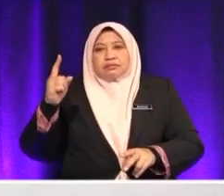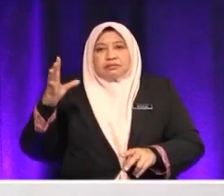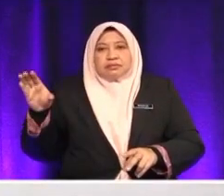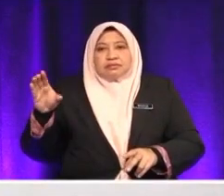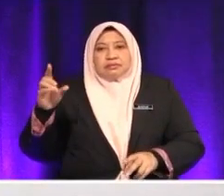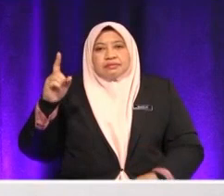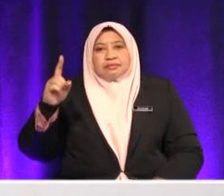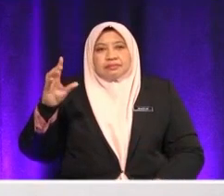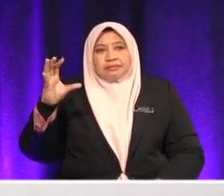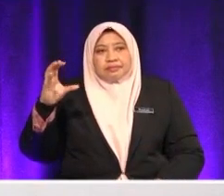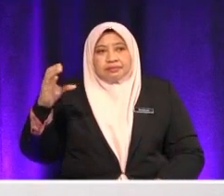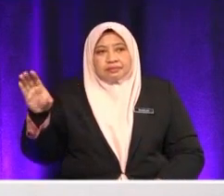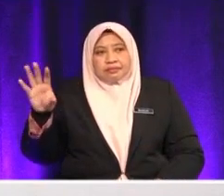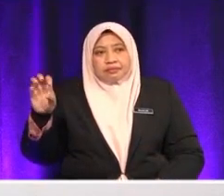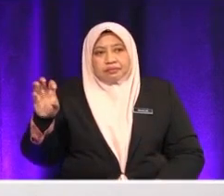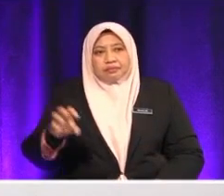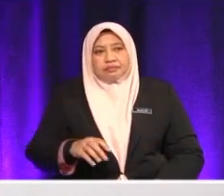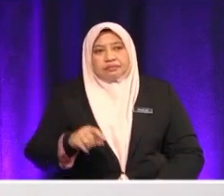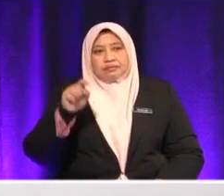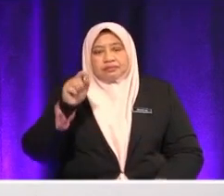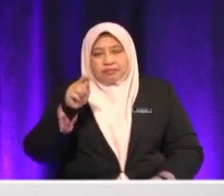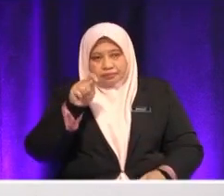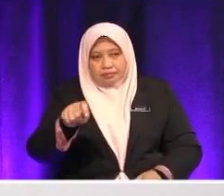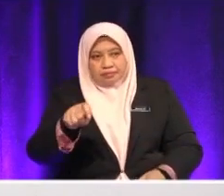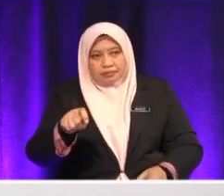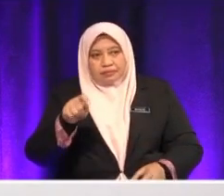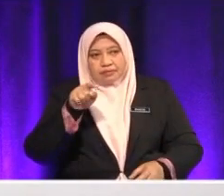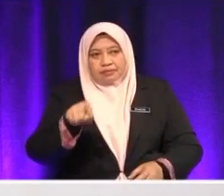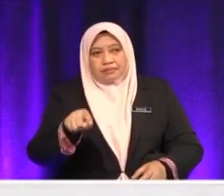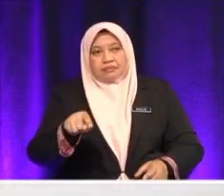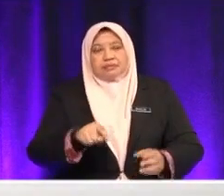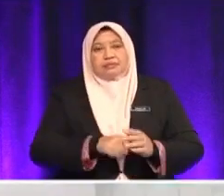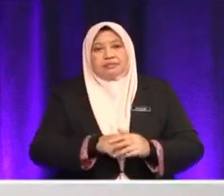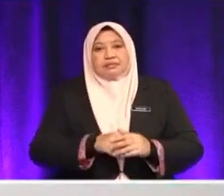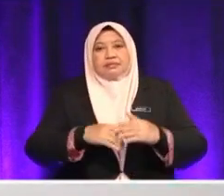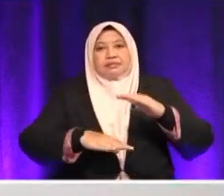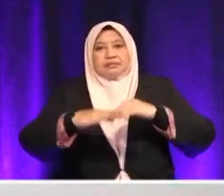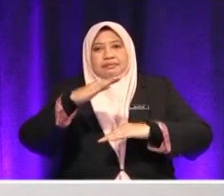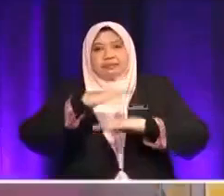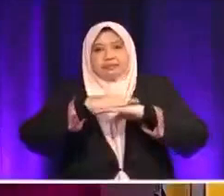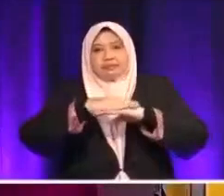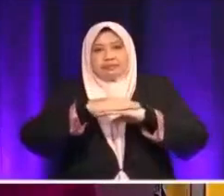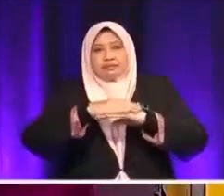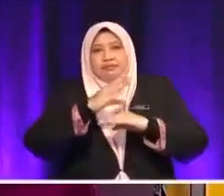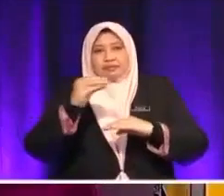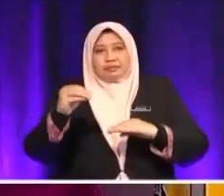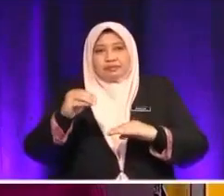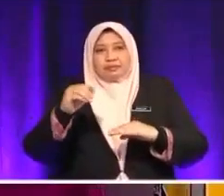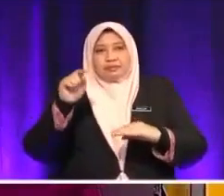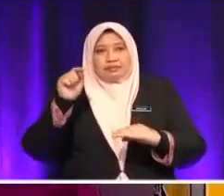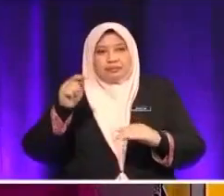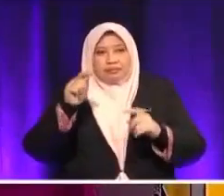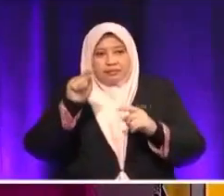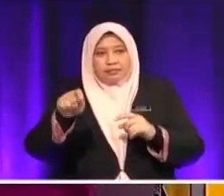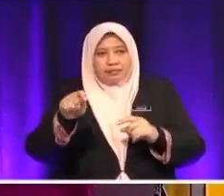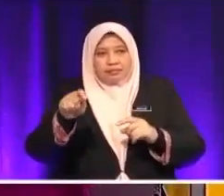Oke kemudian kita tanda titik minimum seterusnya titik maksimal Oke ini cara yang menanda murid saya oke